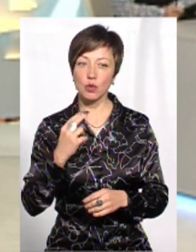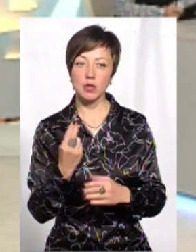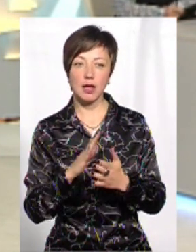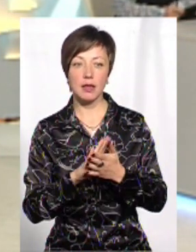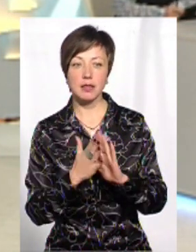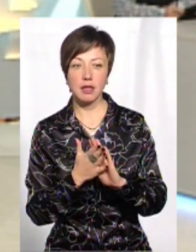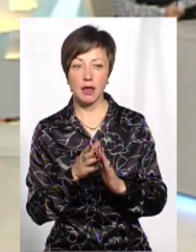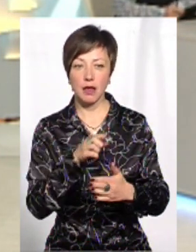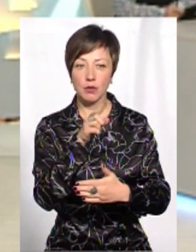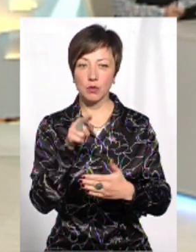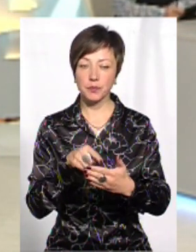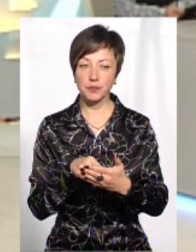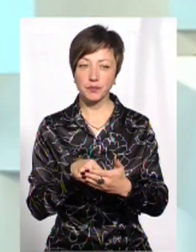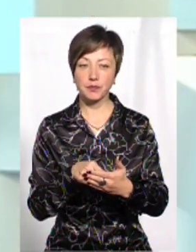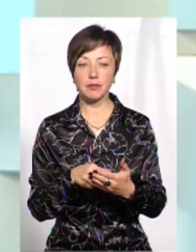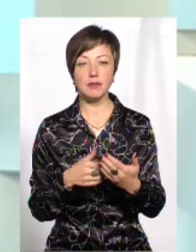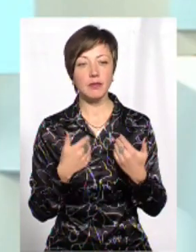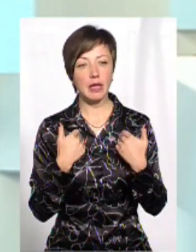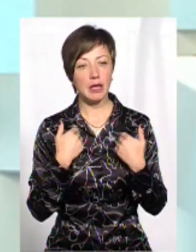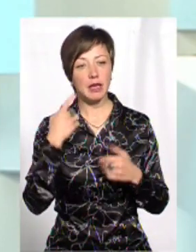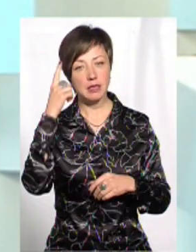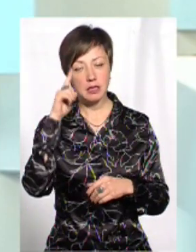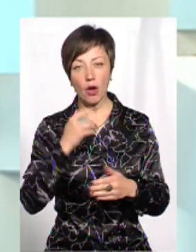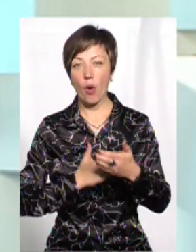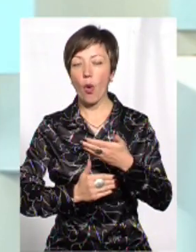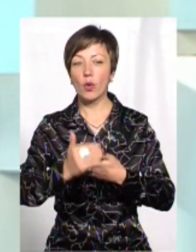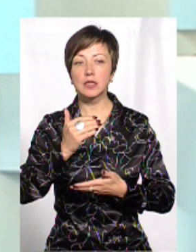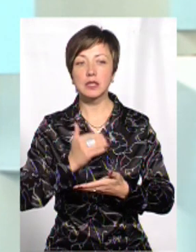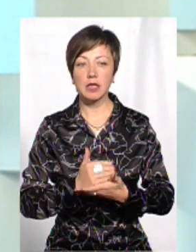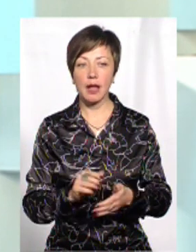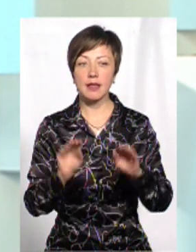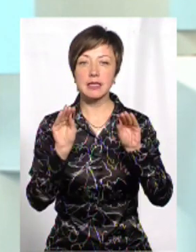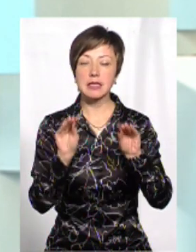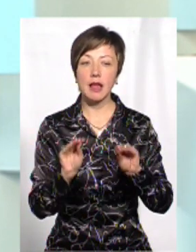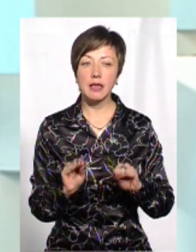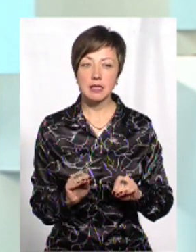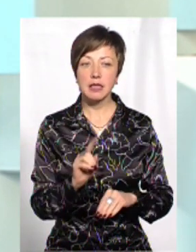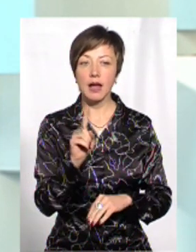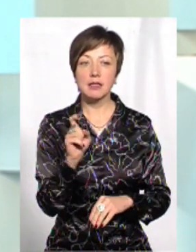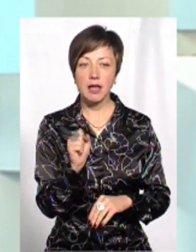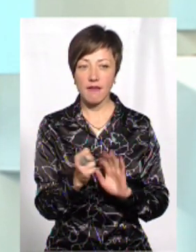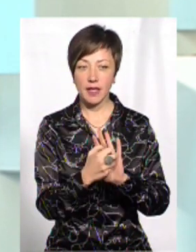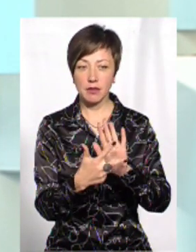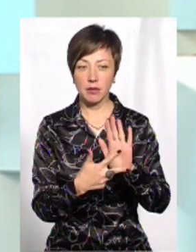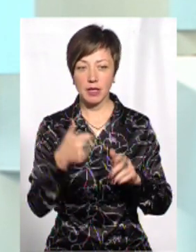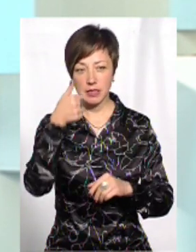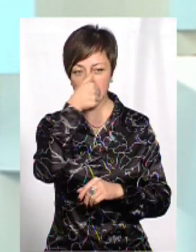статус? Ну, наскільки мені відомо, остання статистика за 2018 рік, насправді